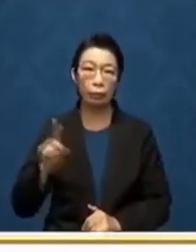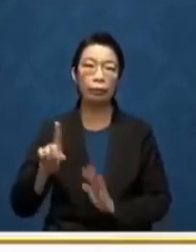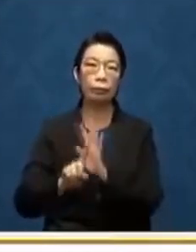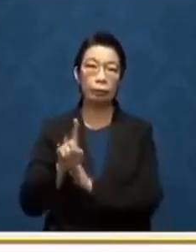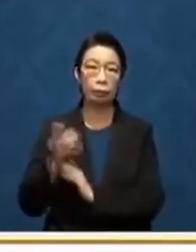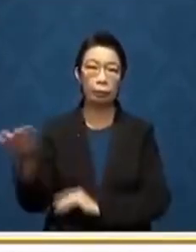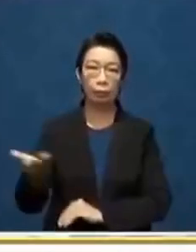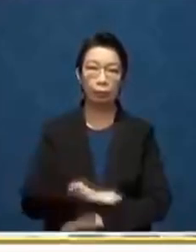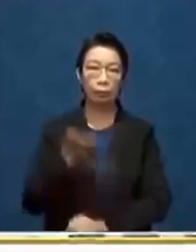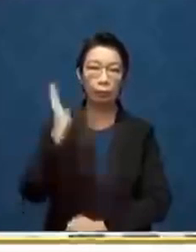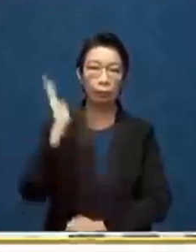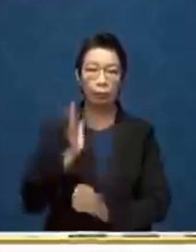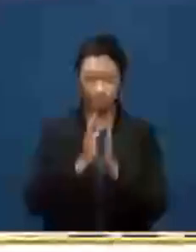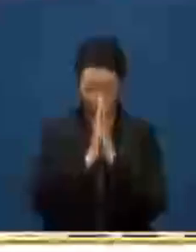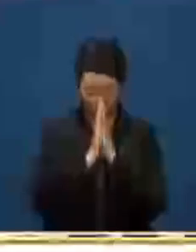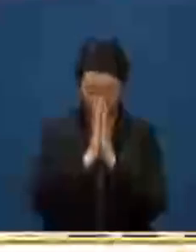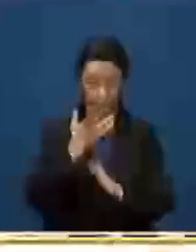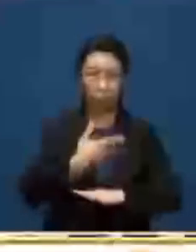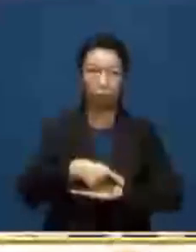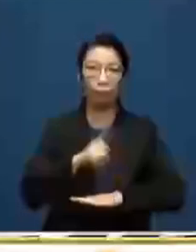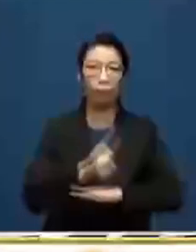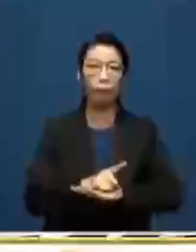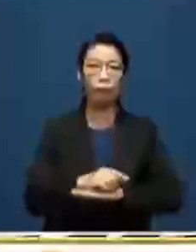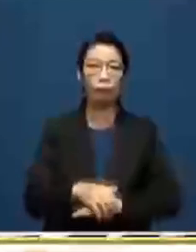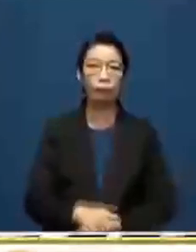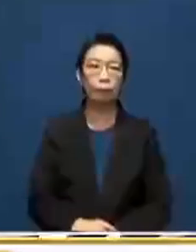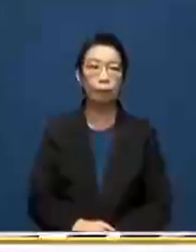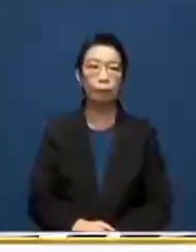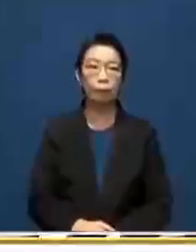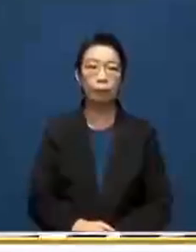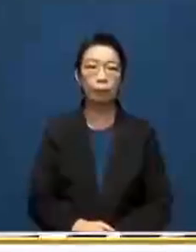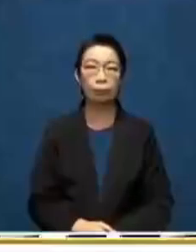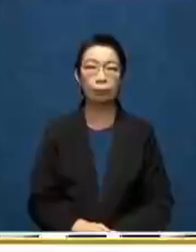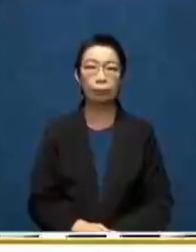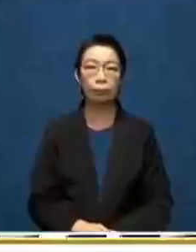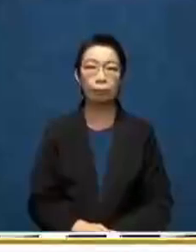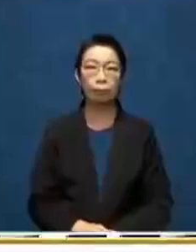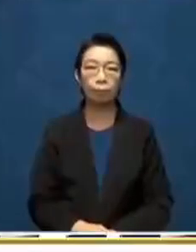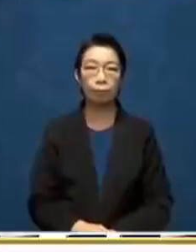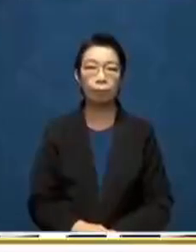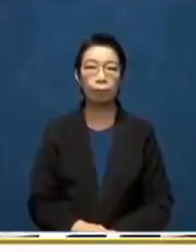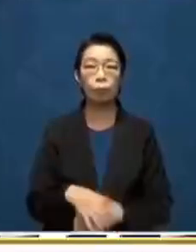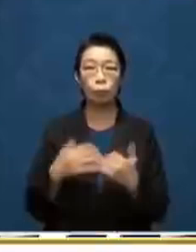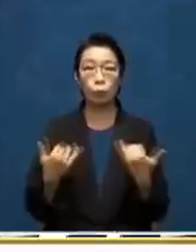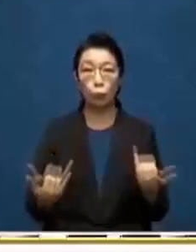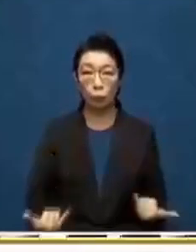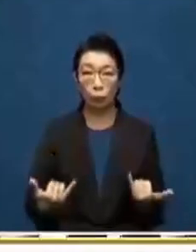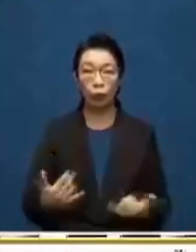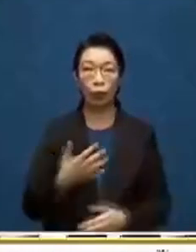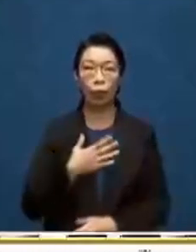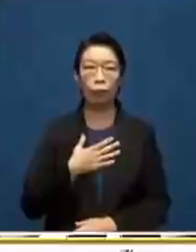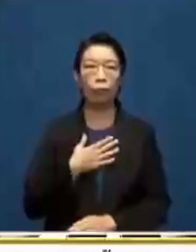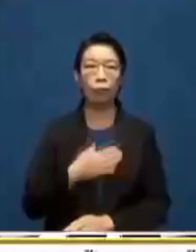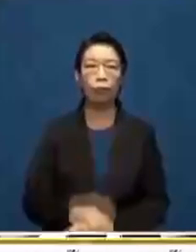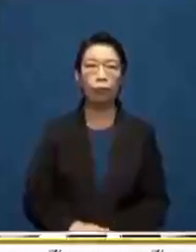ครับกราบเรียนท่านประธานหมูกระทะเอ้ยประธานสภาที่เคารพนะครับวันนี้ผมประสิทธิ์ปฐมพดุง